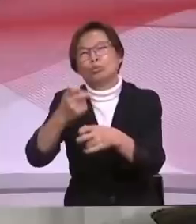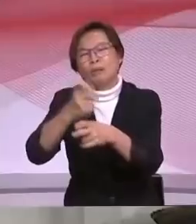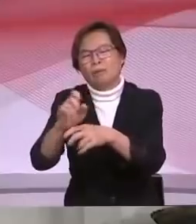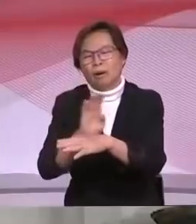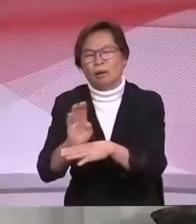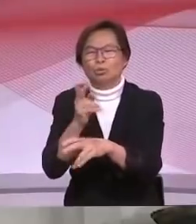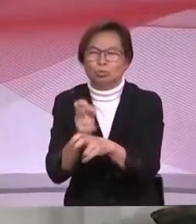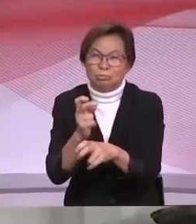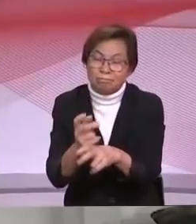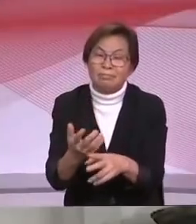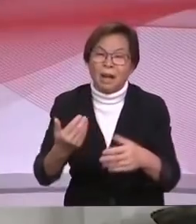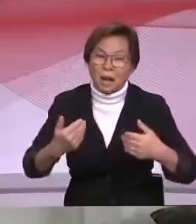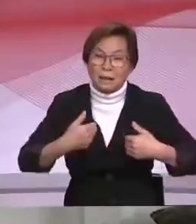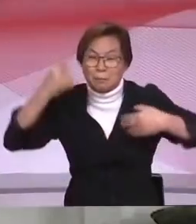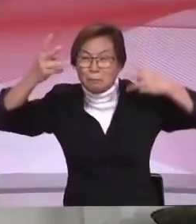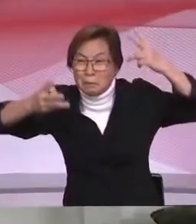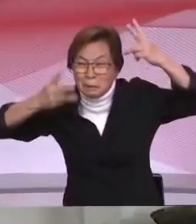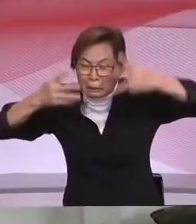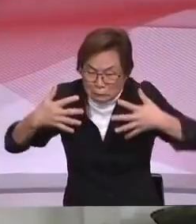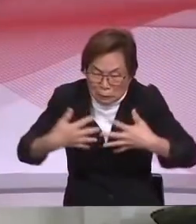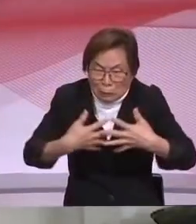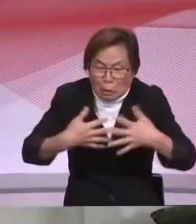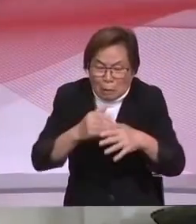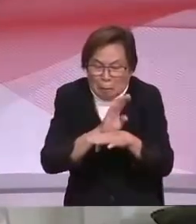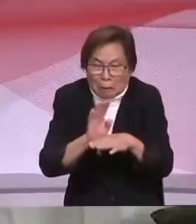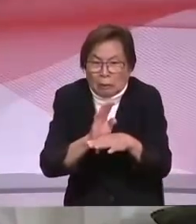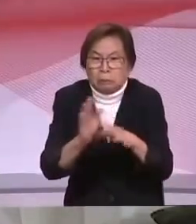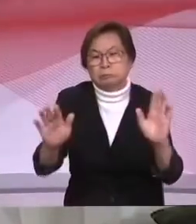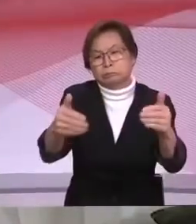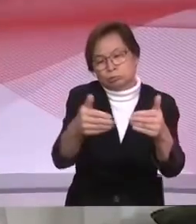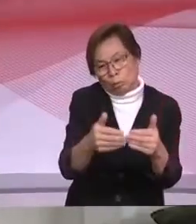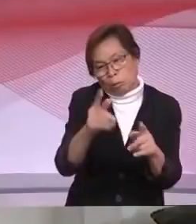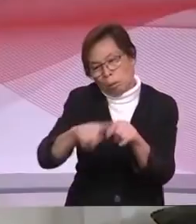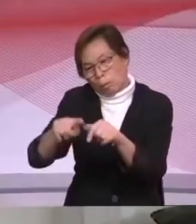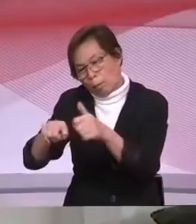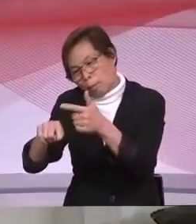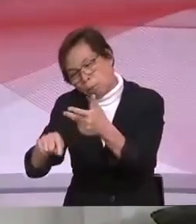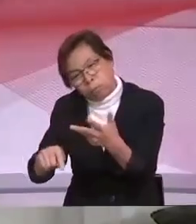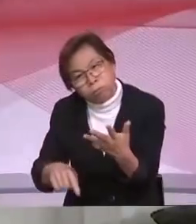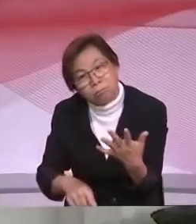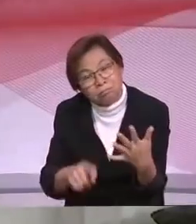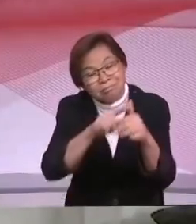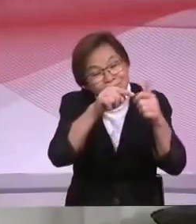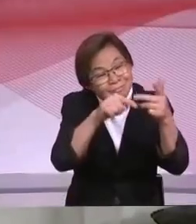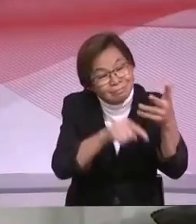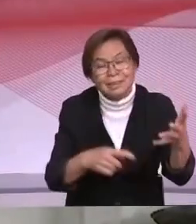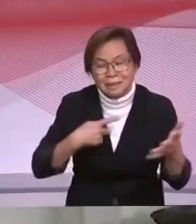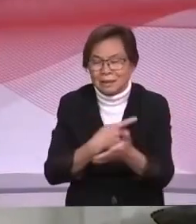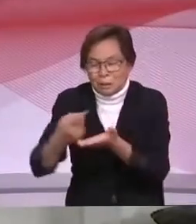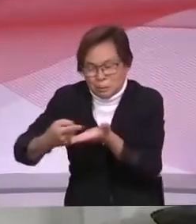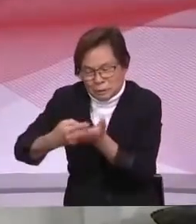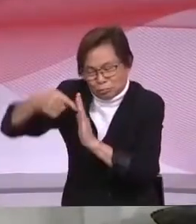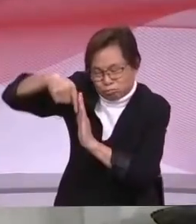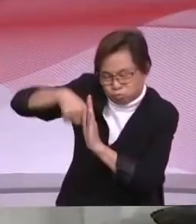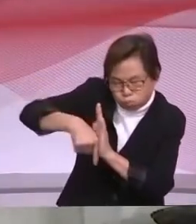perniagaan mereka. Ada yang bimbang, takut-takut perniagaan mereka perlu ditutup, macam-macam ni. Jadi sebab itulah kita bincang secara